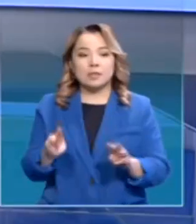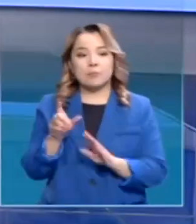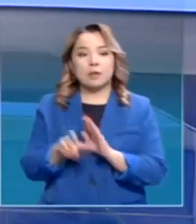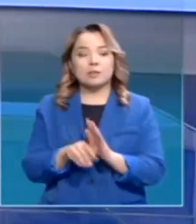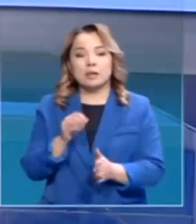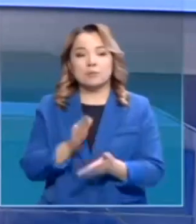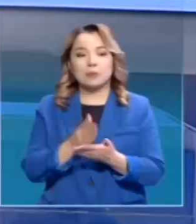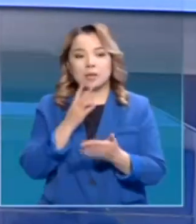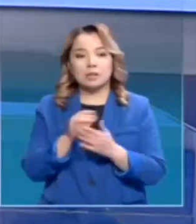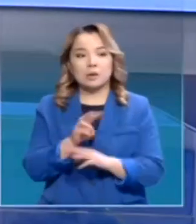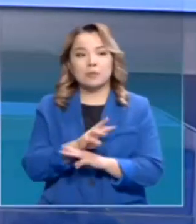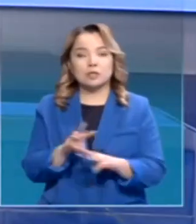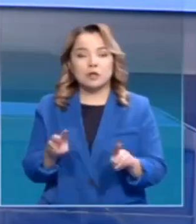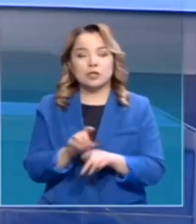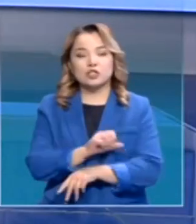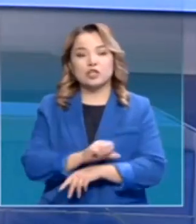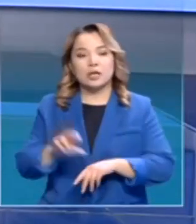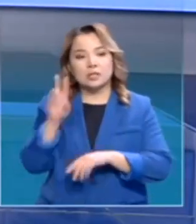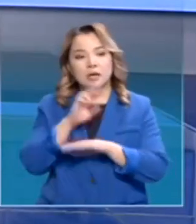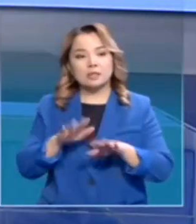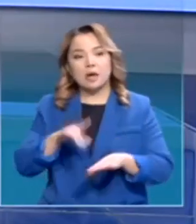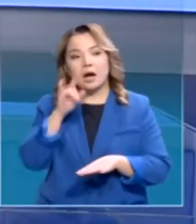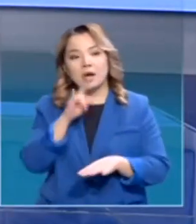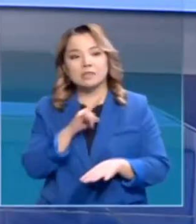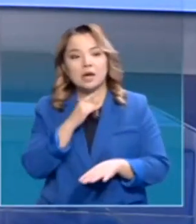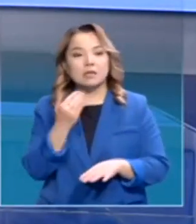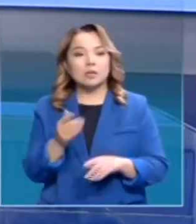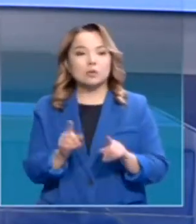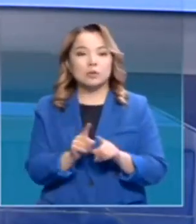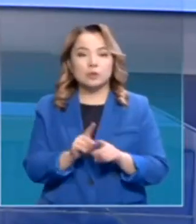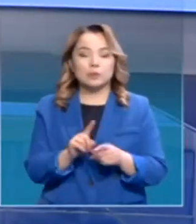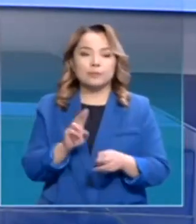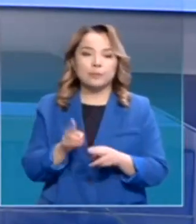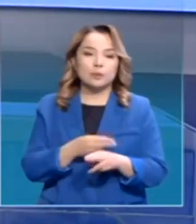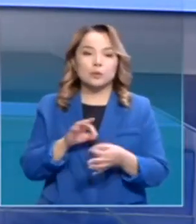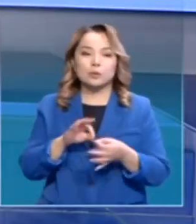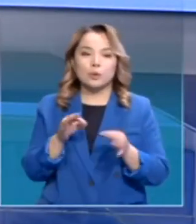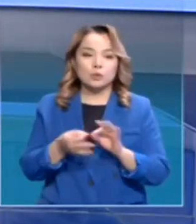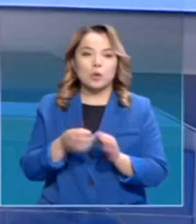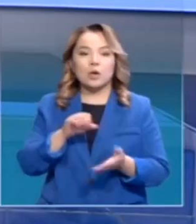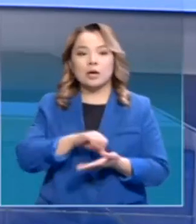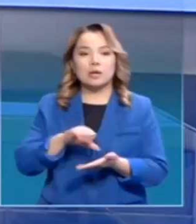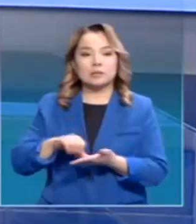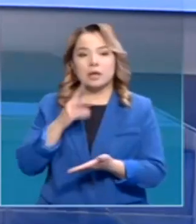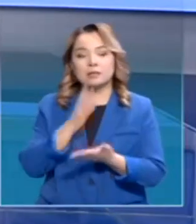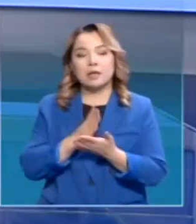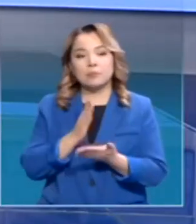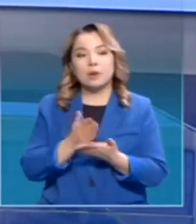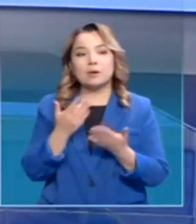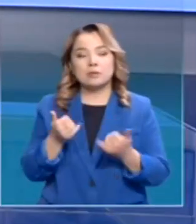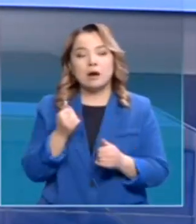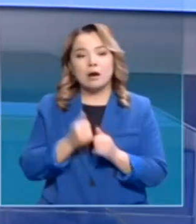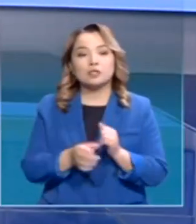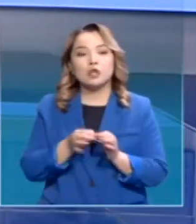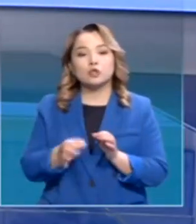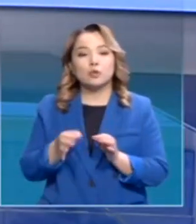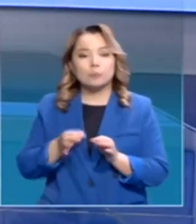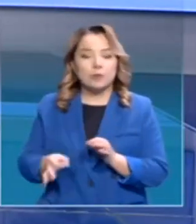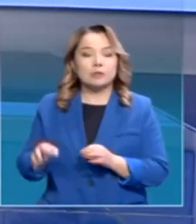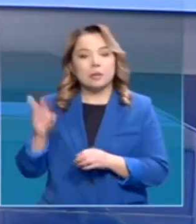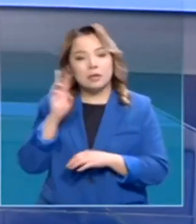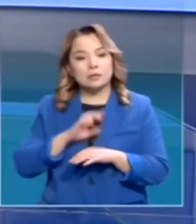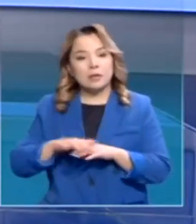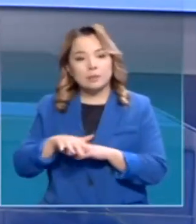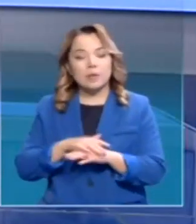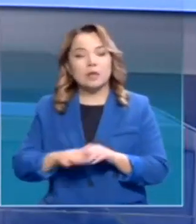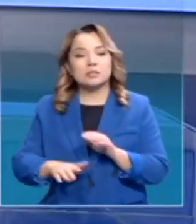мәслихат депутаттарын сайлауға шет елдерде жүрген қазақстандықтар да қиындықсыз қатысуда. Ол үшін әлемнің әр түкпірінде елшіліктер